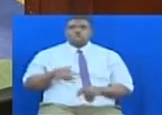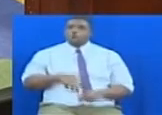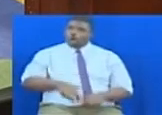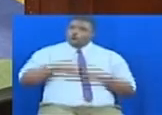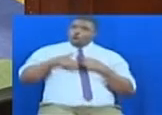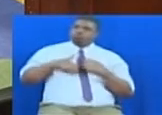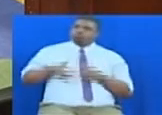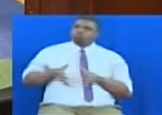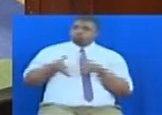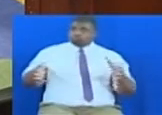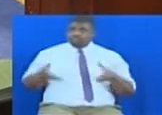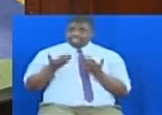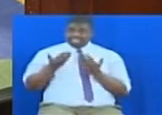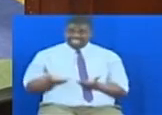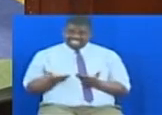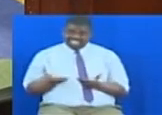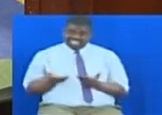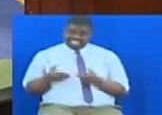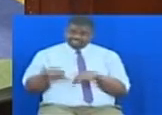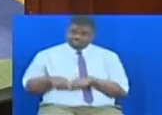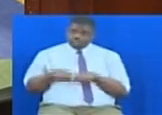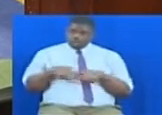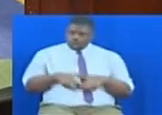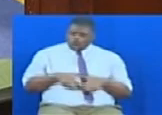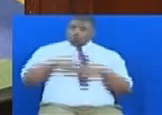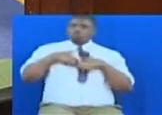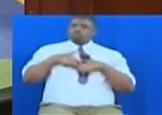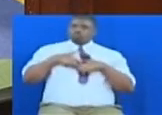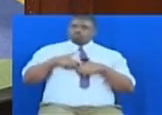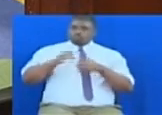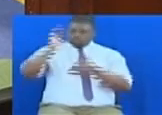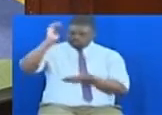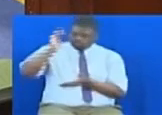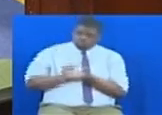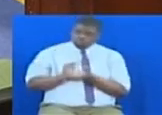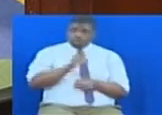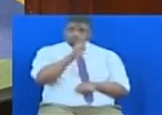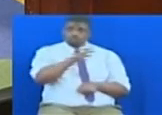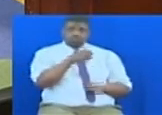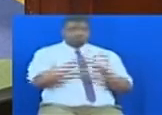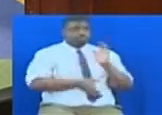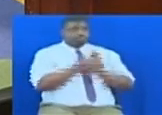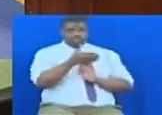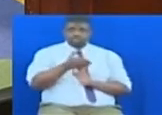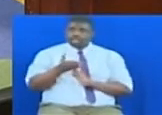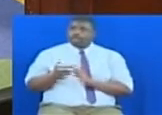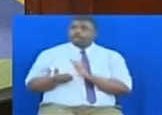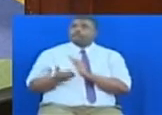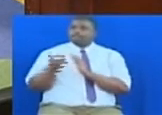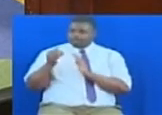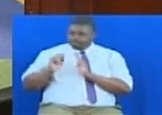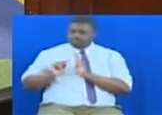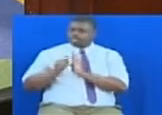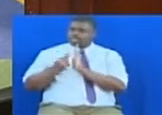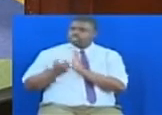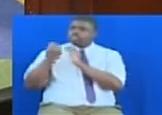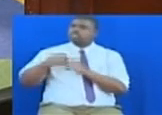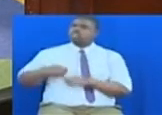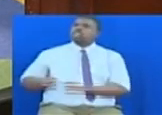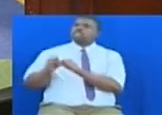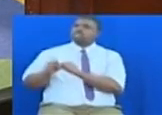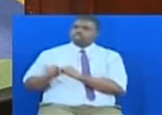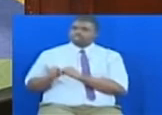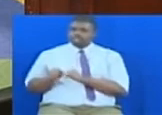kidogo, lakini sasa hofu imepungua na watu wameanza kutekeleza masharti waliopewa, na hiyo